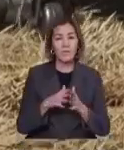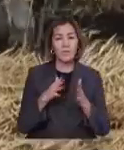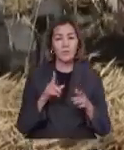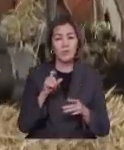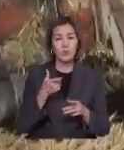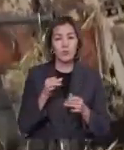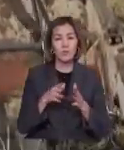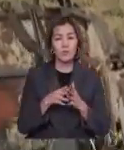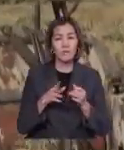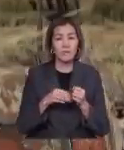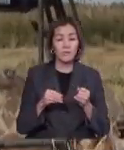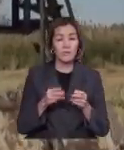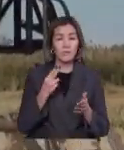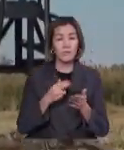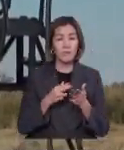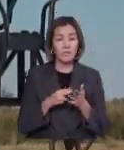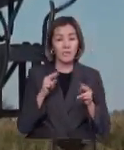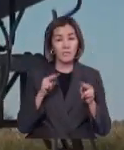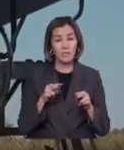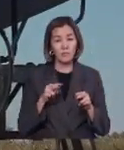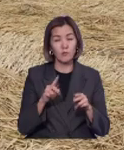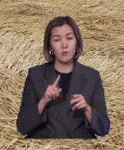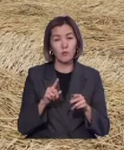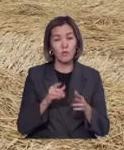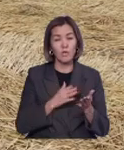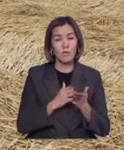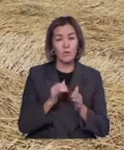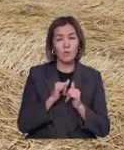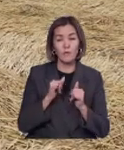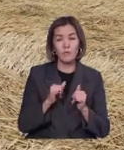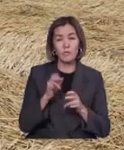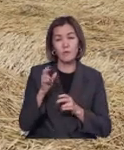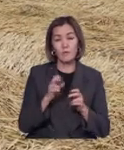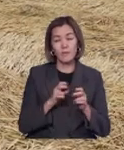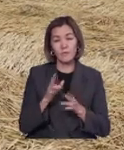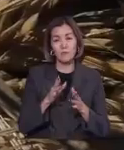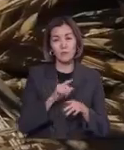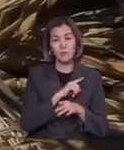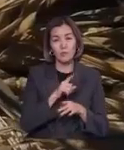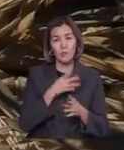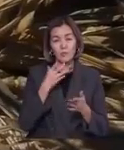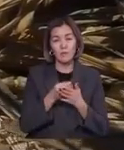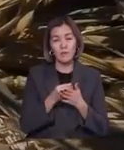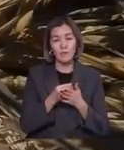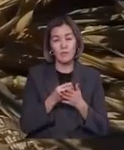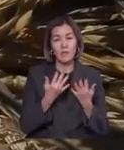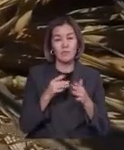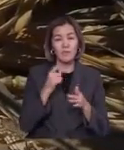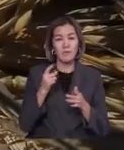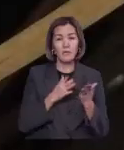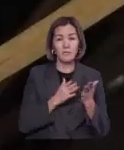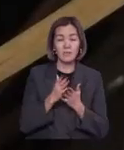100 гектаров. Это свидетельствует о том, что регион настроен на увеличение производства риса и укрепление своих позиций в